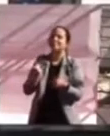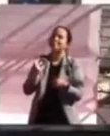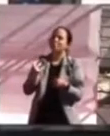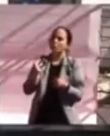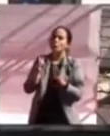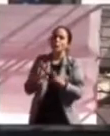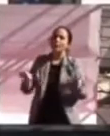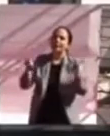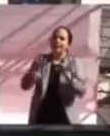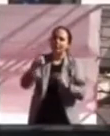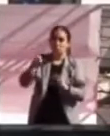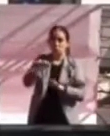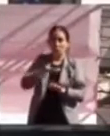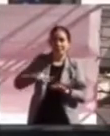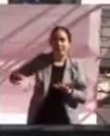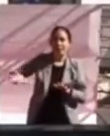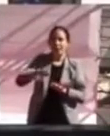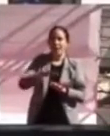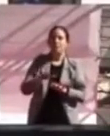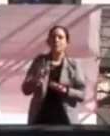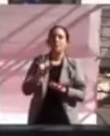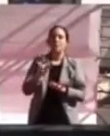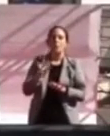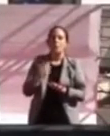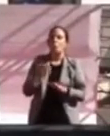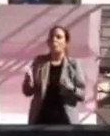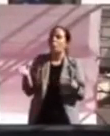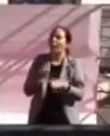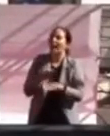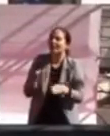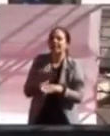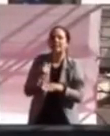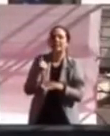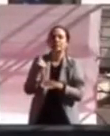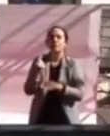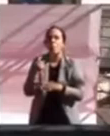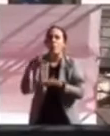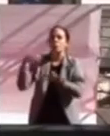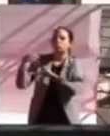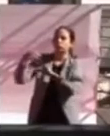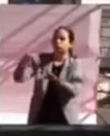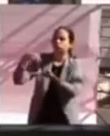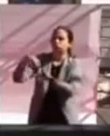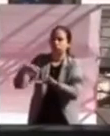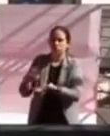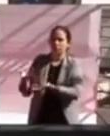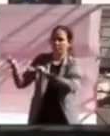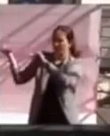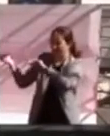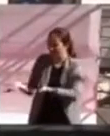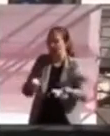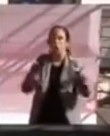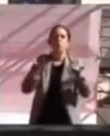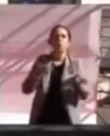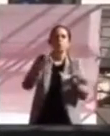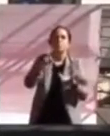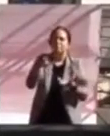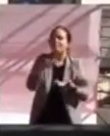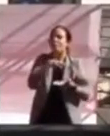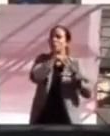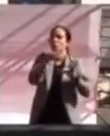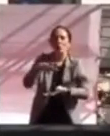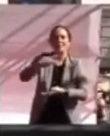ogni euro che viene per la sanità è benvenuto benvenuti i soldi del recovery benvenuti soldi del mes